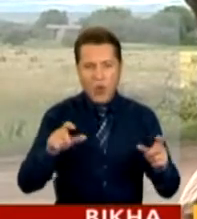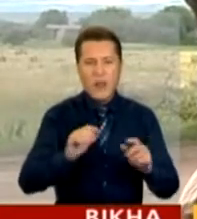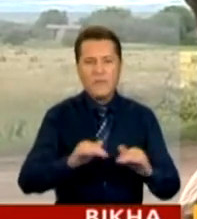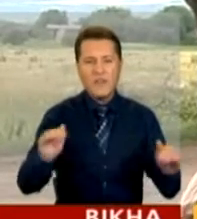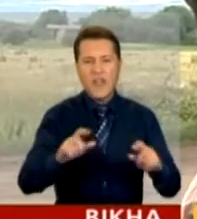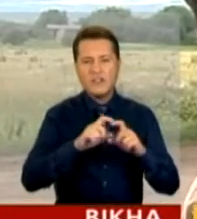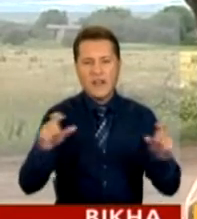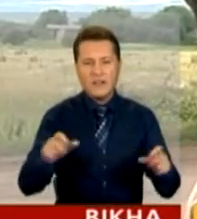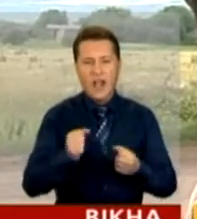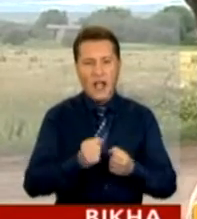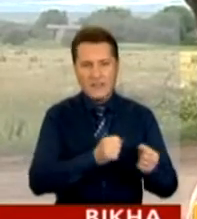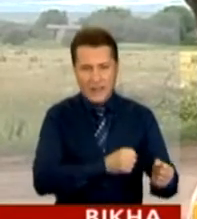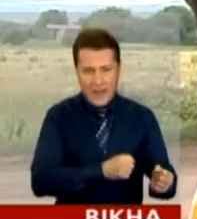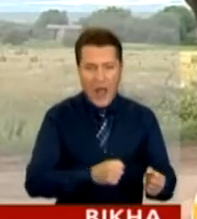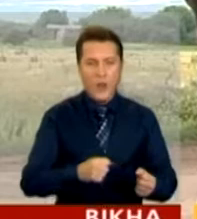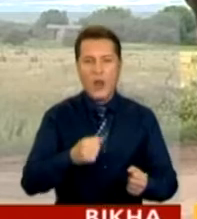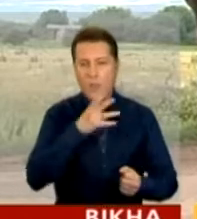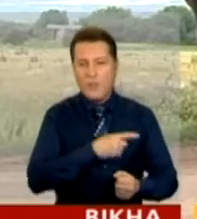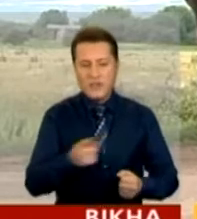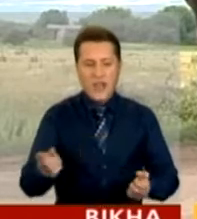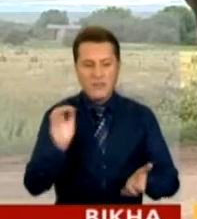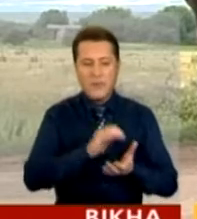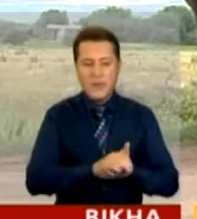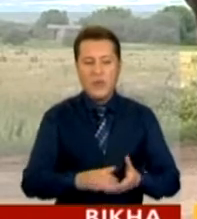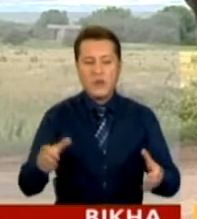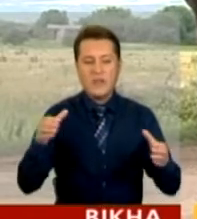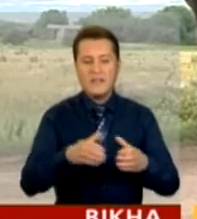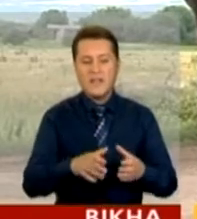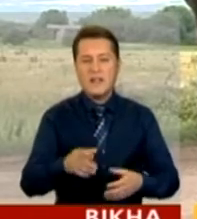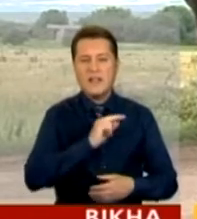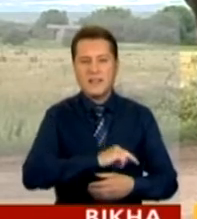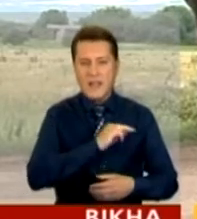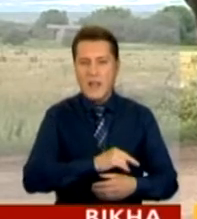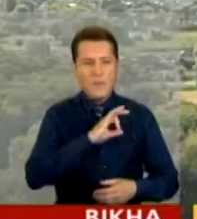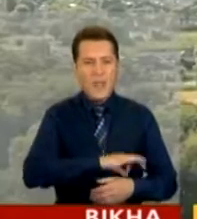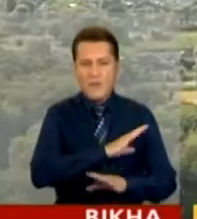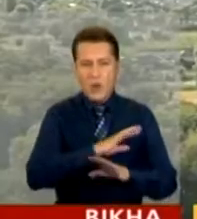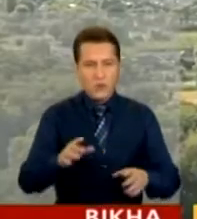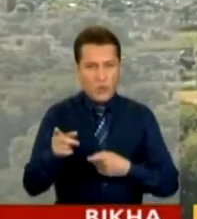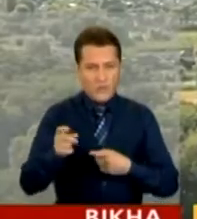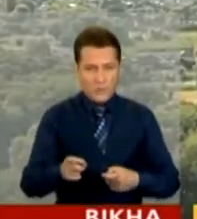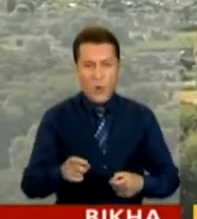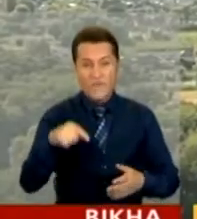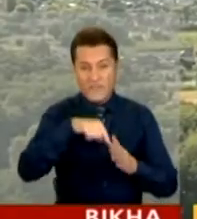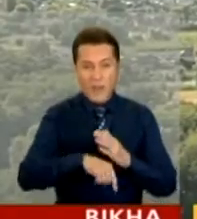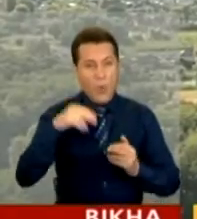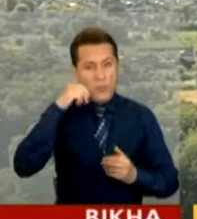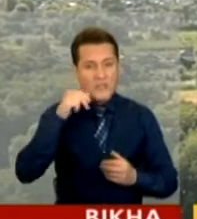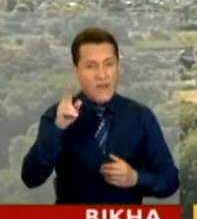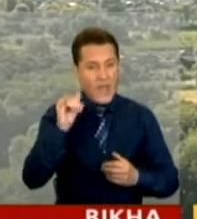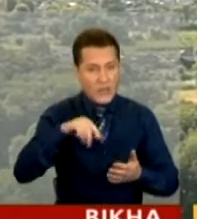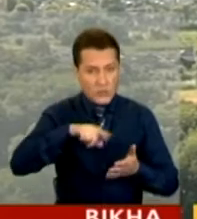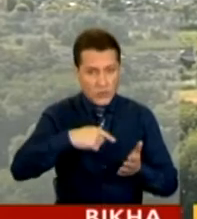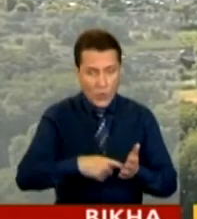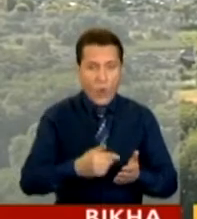Я котре наголошую, що під час перемир'я сили задіяння в АТО не використовують зброю. У самому Слов'янську протягом останніх кількох